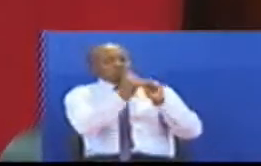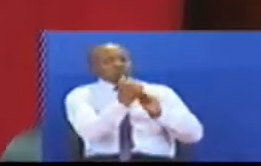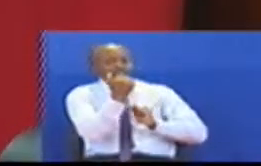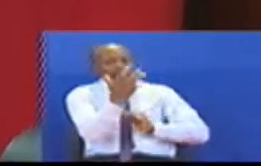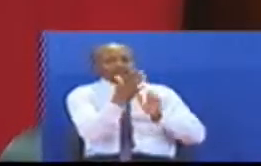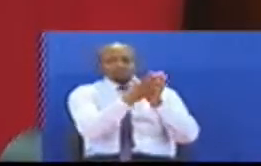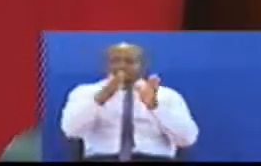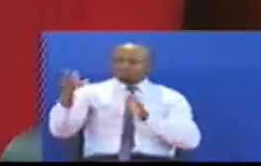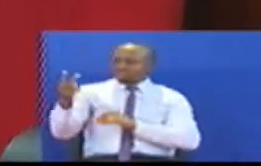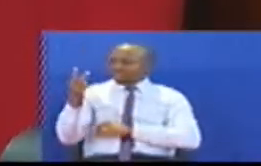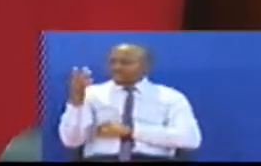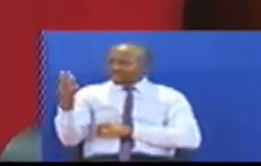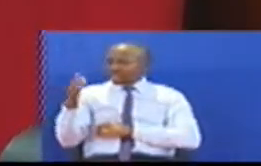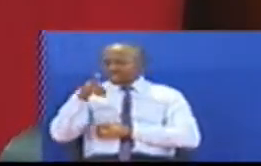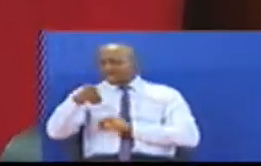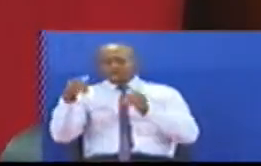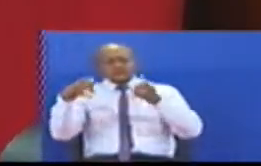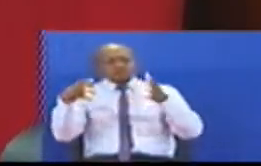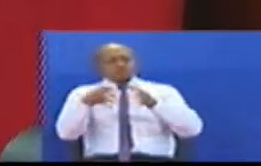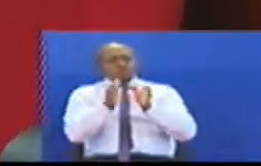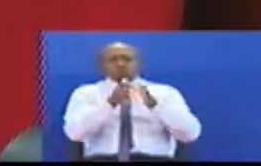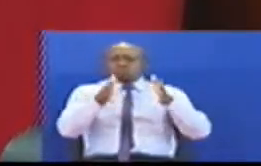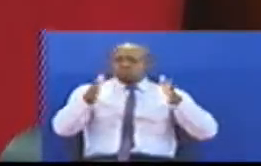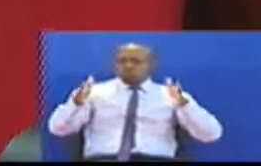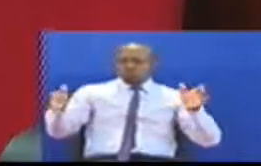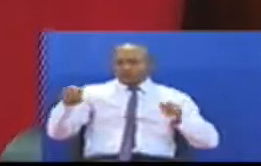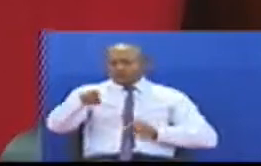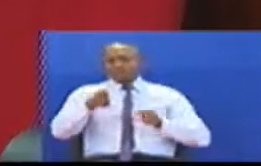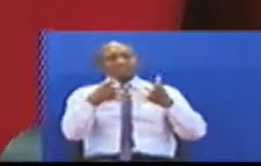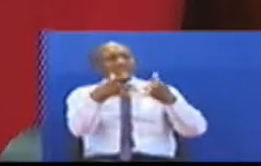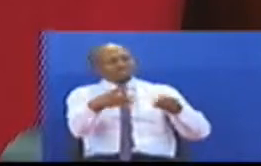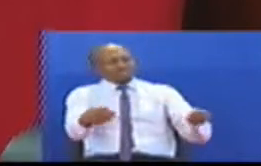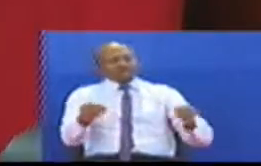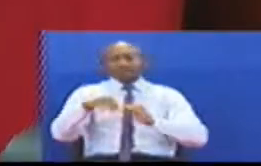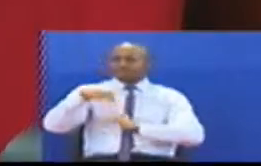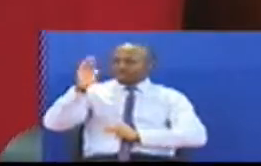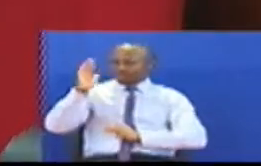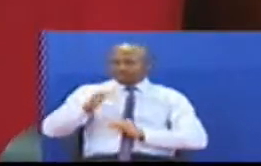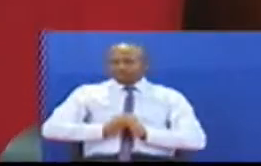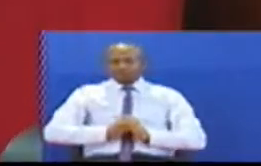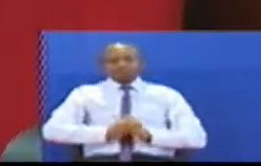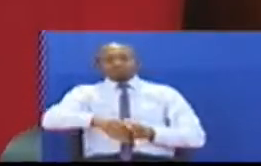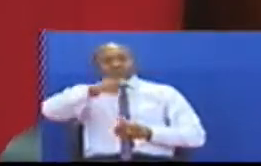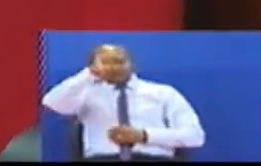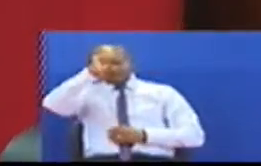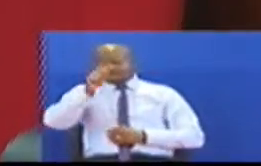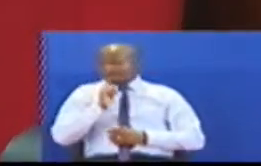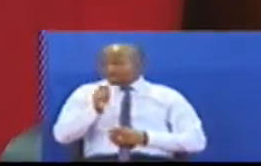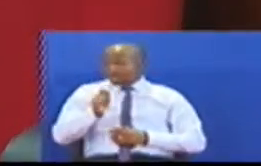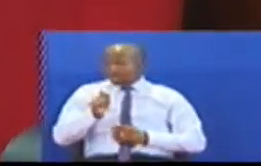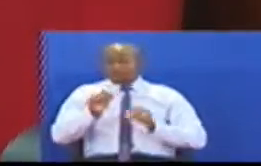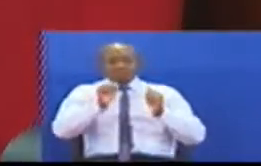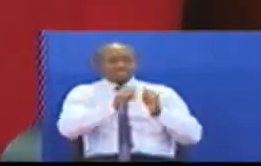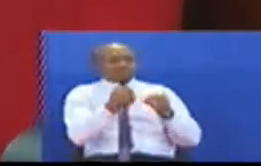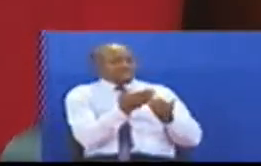kwa sababu inaonekana kwamba hili ni kundi kubwa ambalo limekuwa likiathirika. Mheshimiwa Spika, jambo jingine nilikuwa